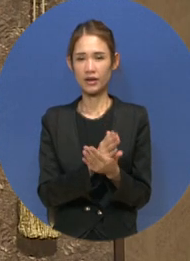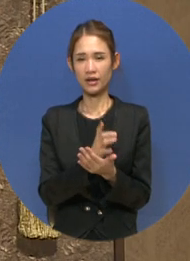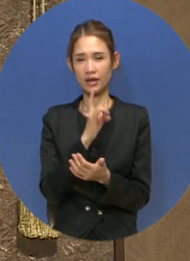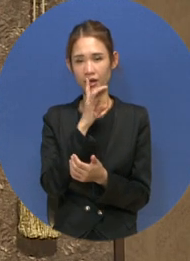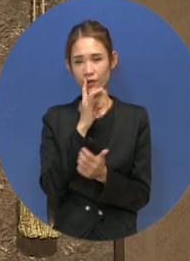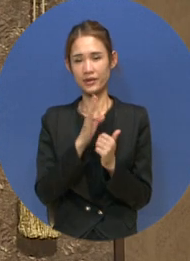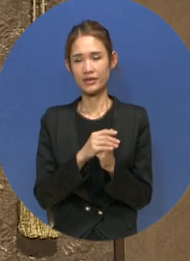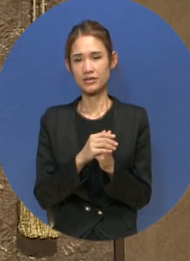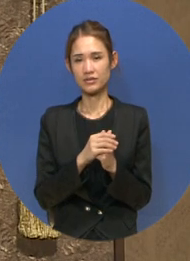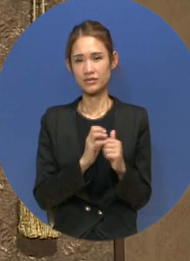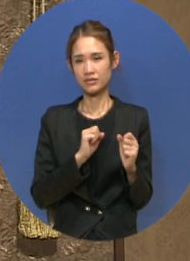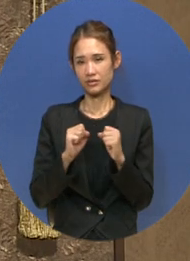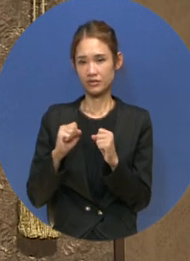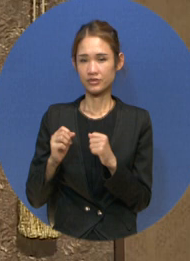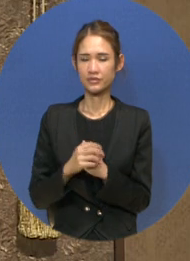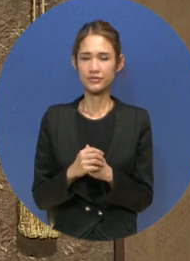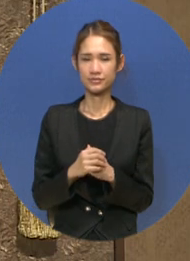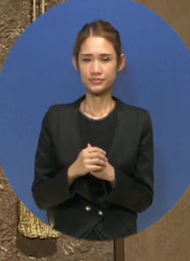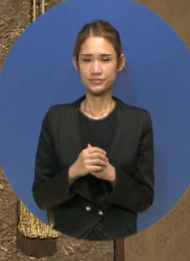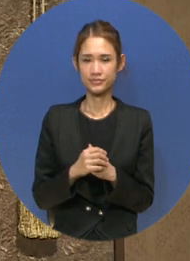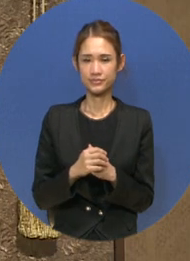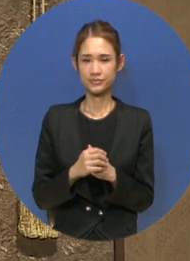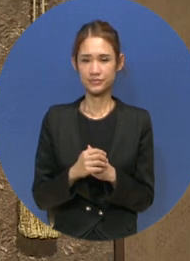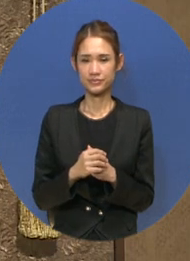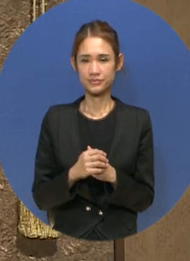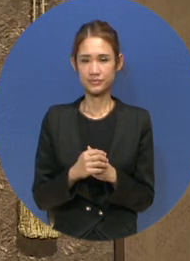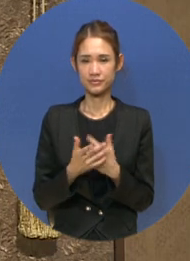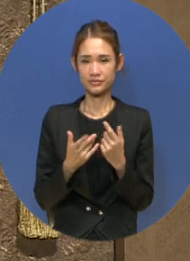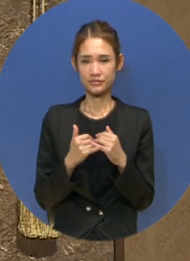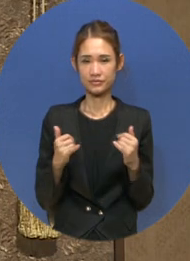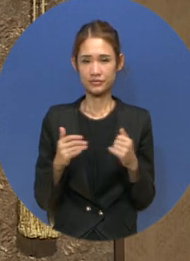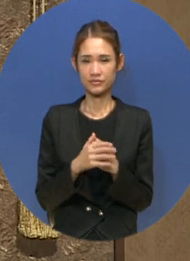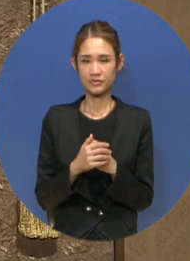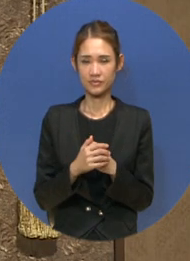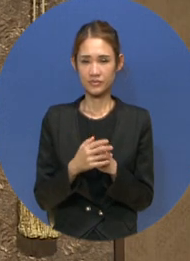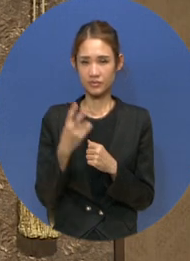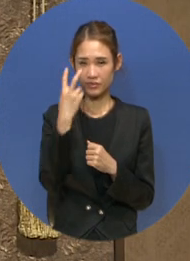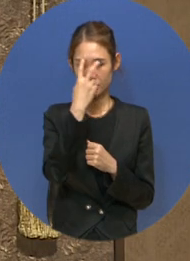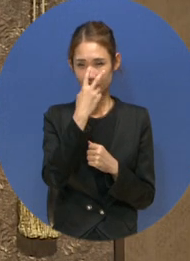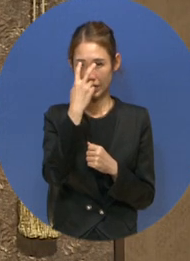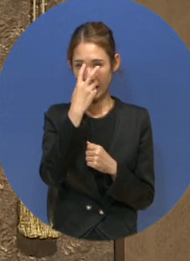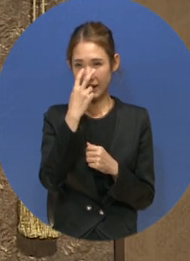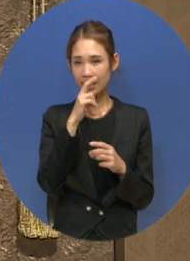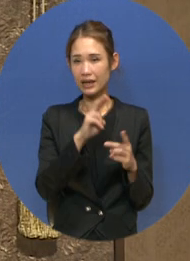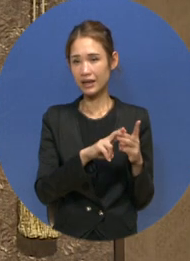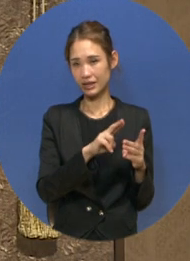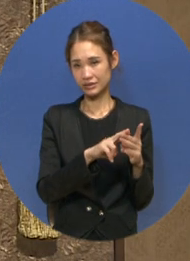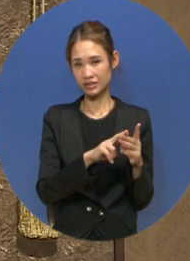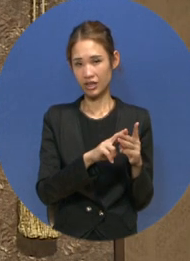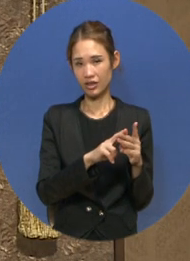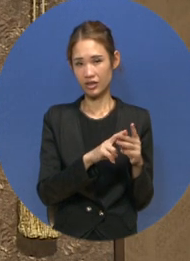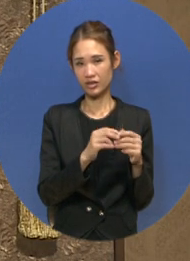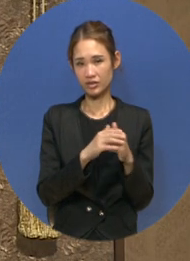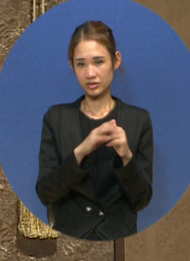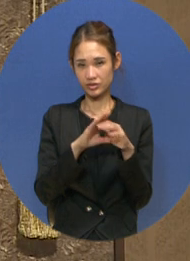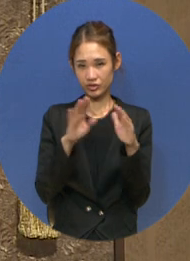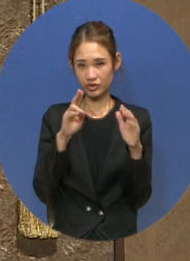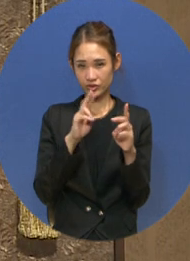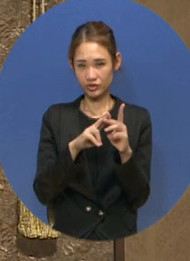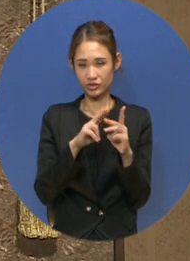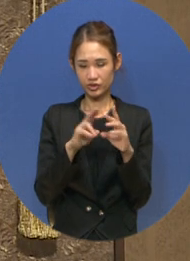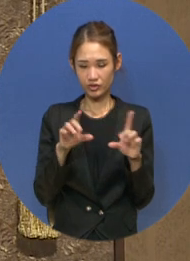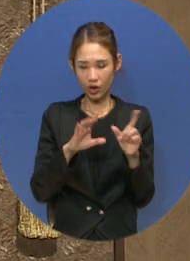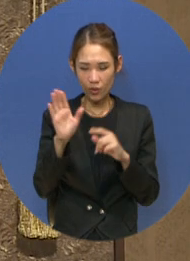어려운 그런 활동들이나 행동을 취하는 그런 분들은 사실은 그 데이케어 센터,